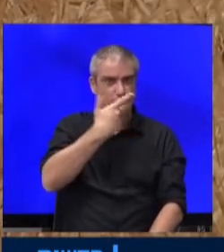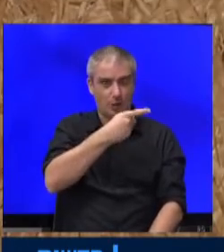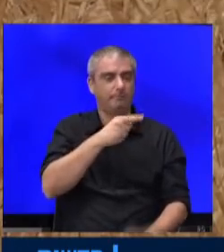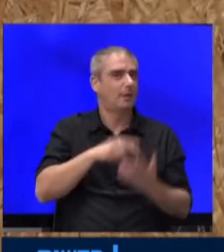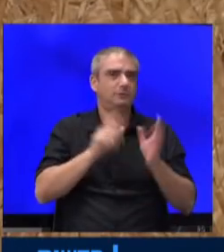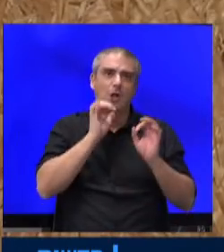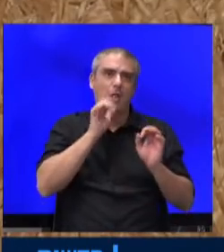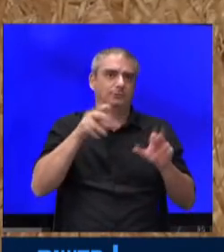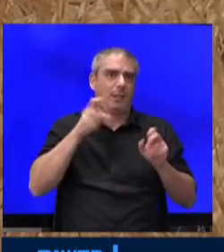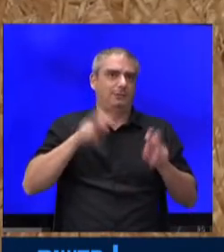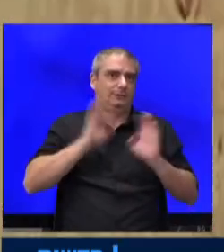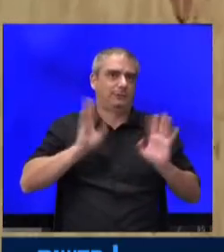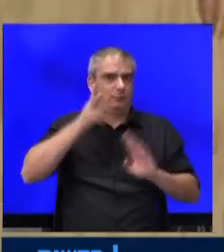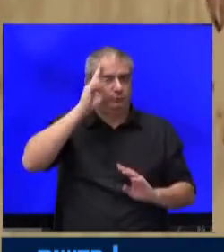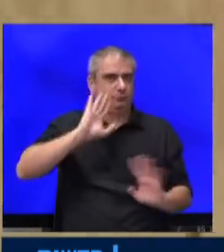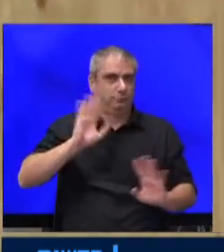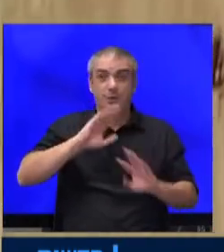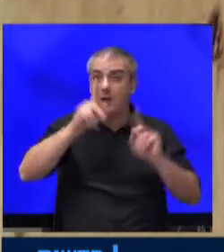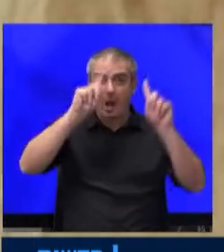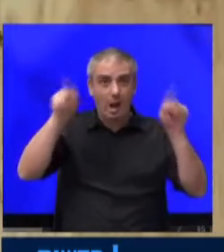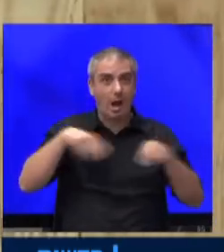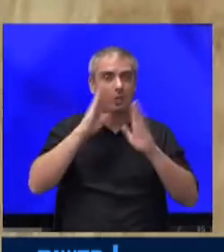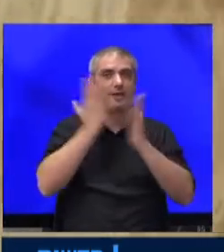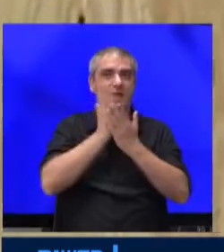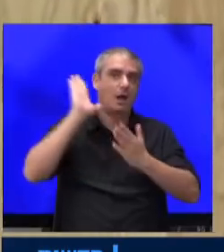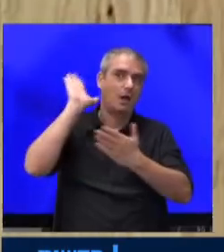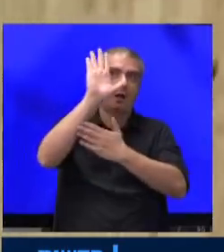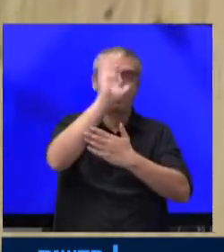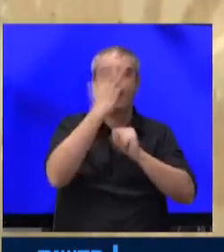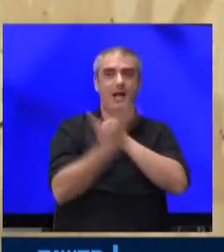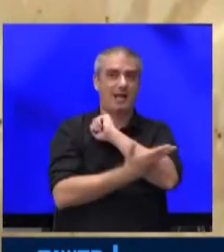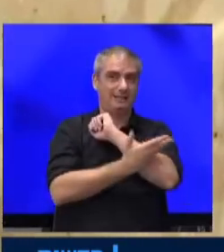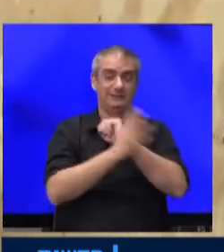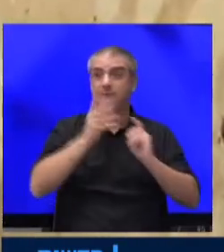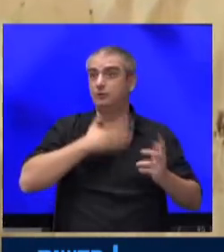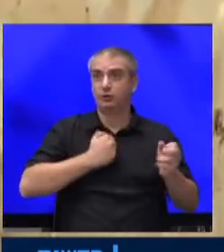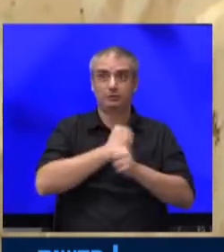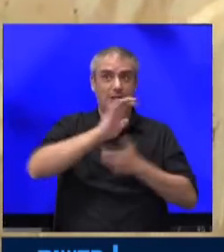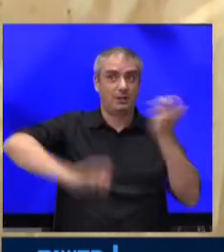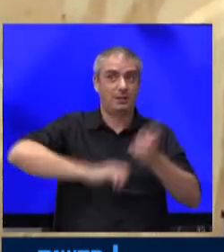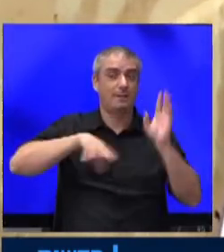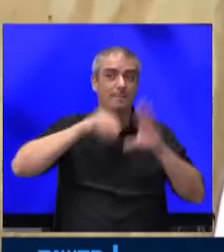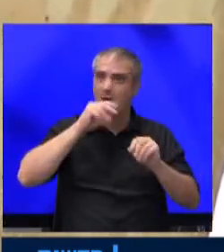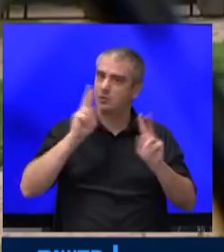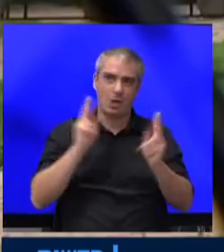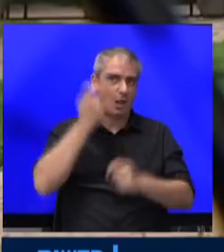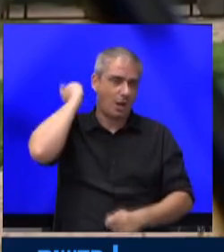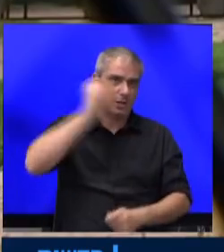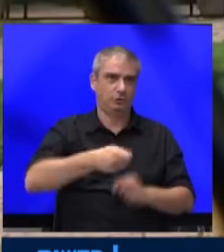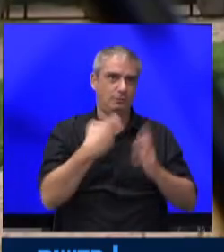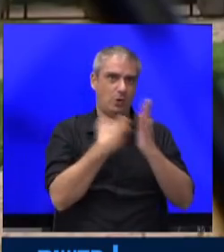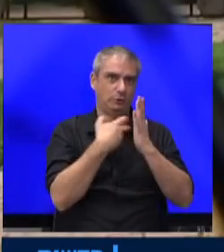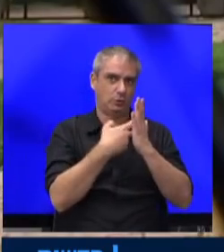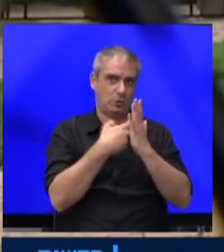כל החלונות כבר סגורים, כדי שאם מישהו רוצה להתפרע בליל הבחירות, הוא לא יוכל לנפץ את הזגוגיות.